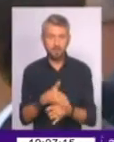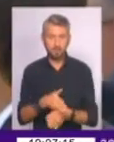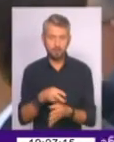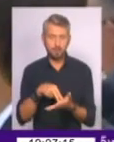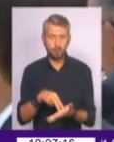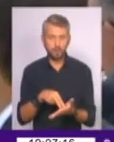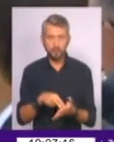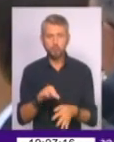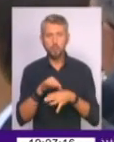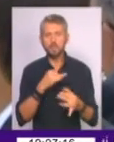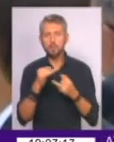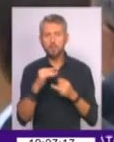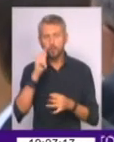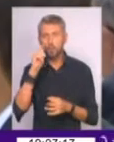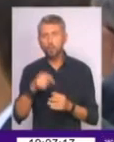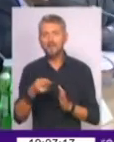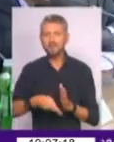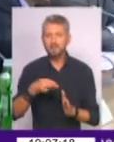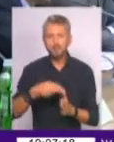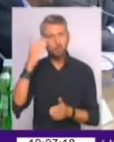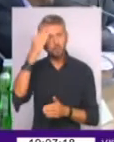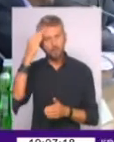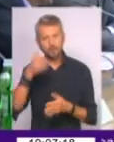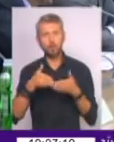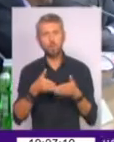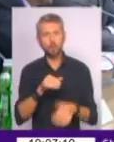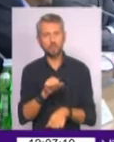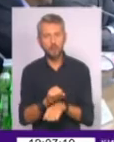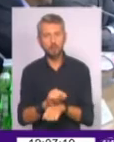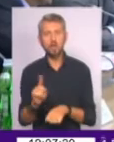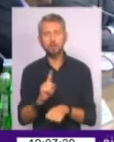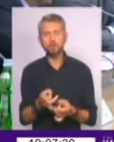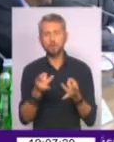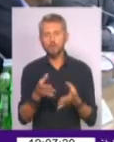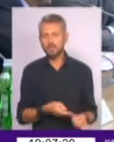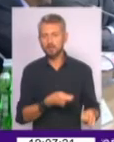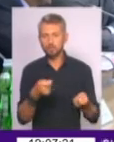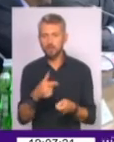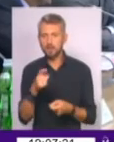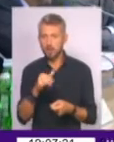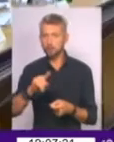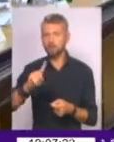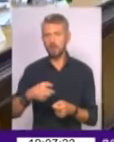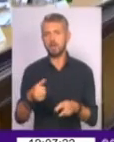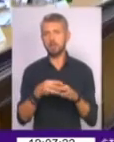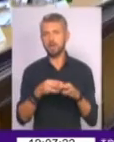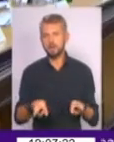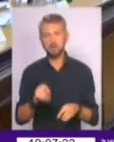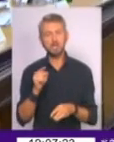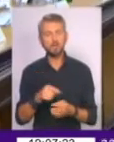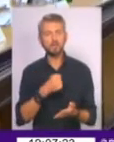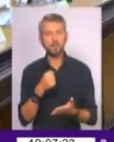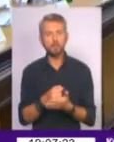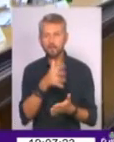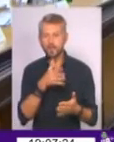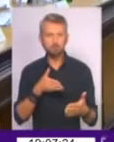Провести переговори з Укрзалізницею, митницею та портами, аби спростити транспортування газу, вимагає і Гройсман. Прем'єр встановив